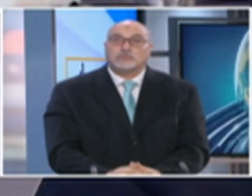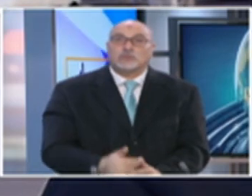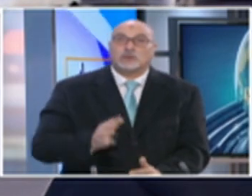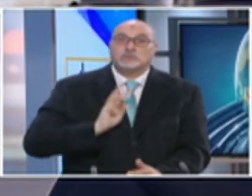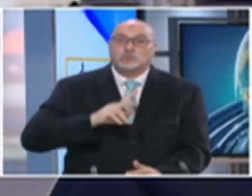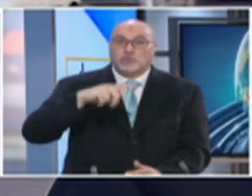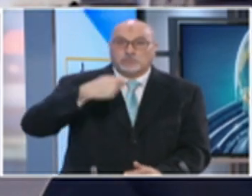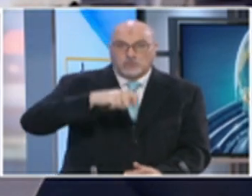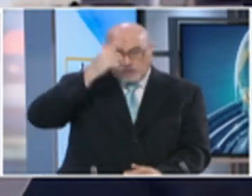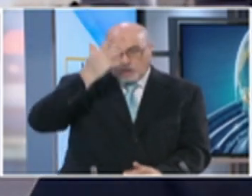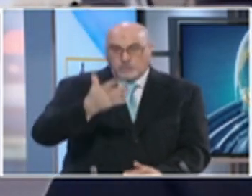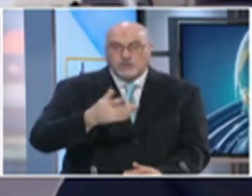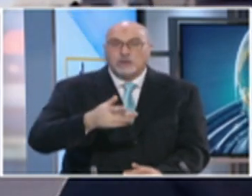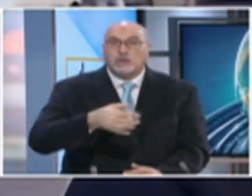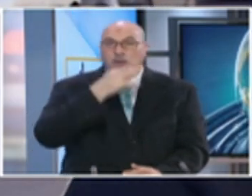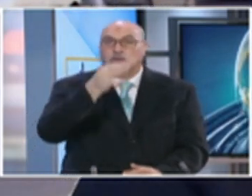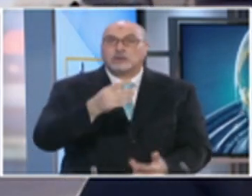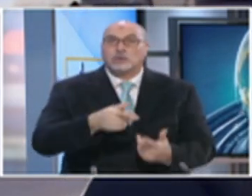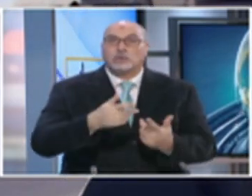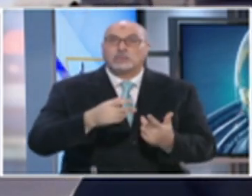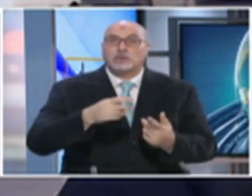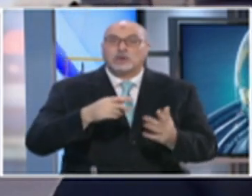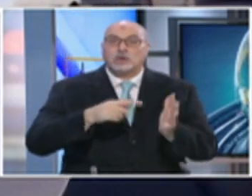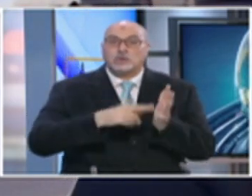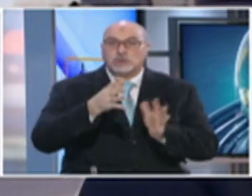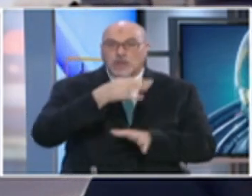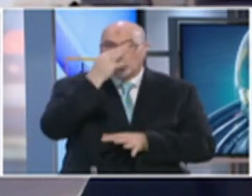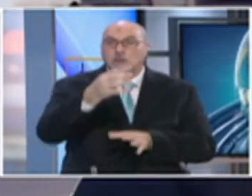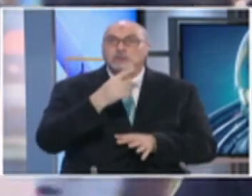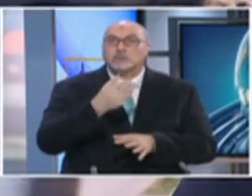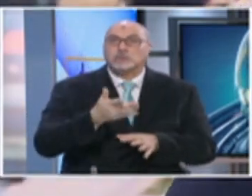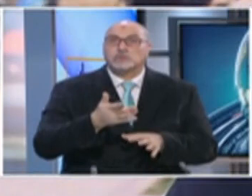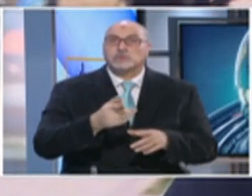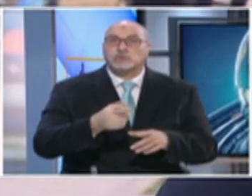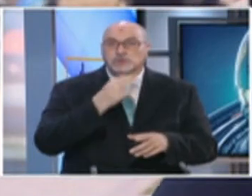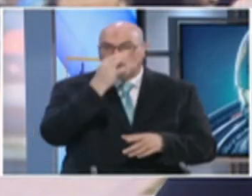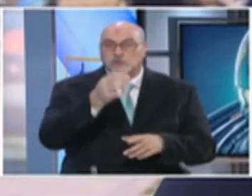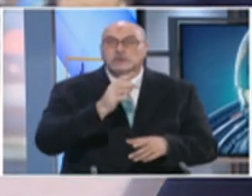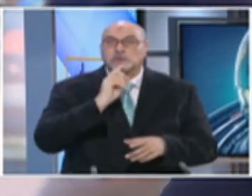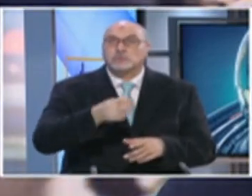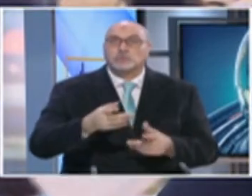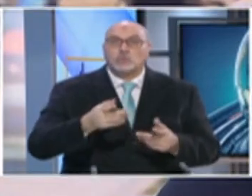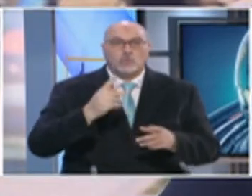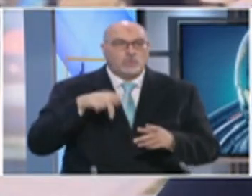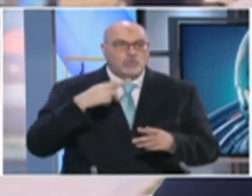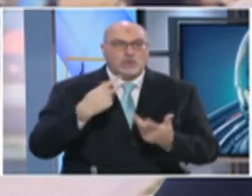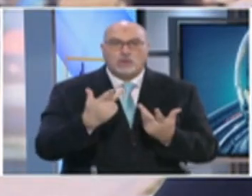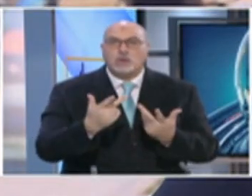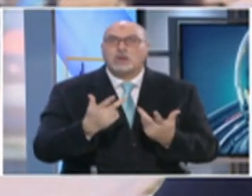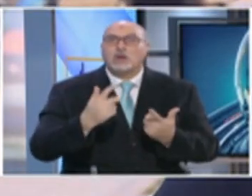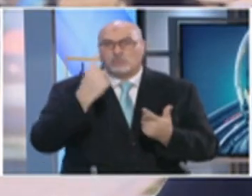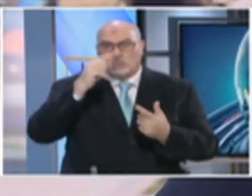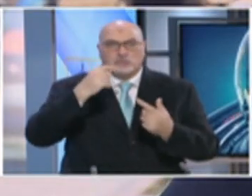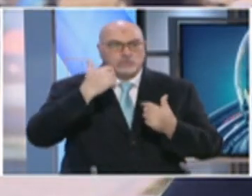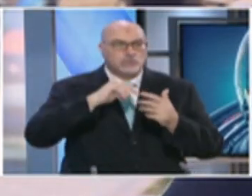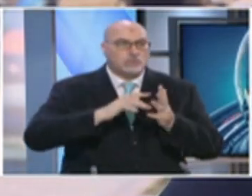كل راع مسؤول عن رعيته، ورئيس الجمهورية كي قالها غادي يطبقه. قرار شباب وش ولا ماذا بينا يطبقوه زعما